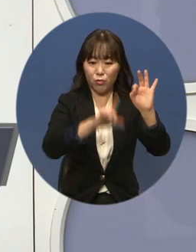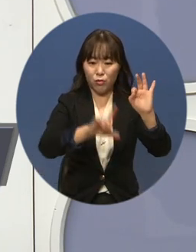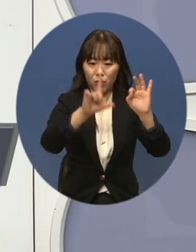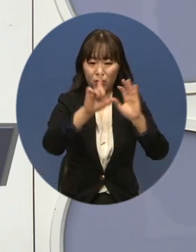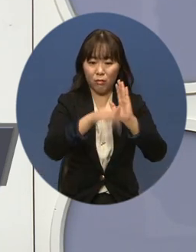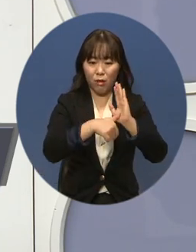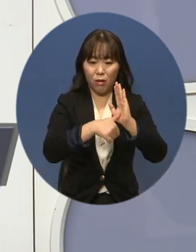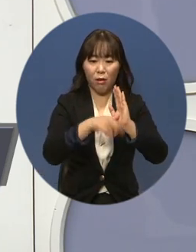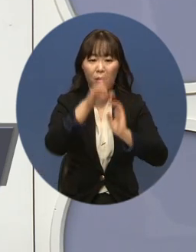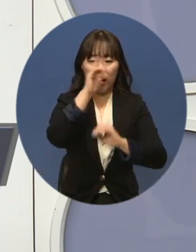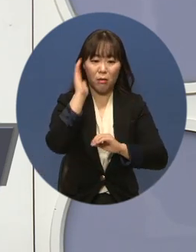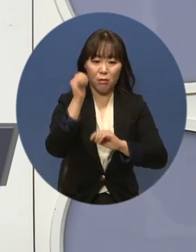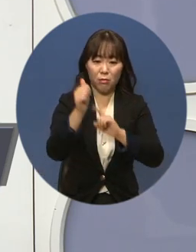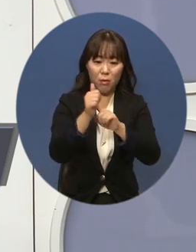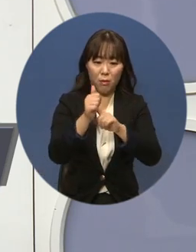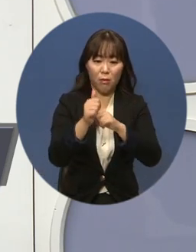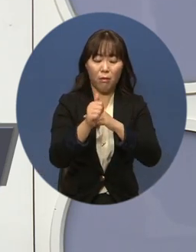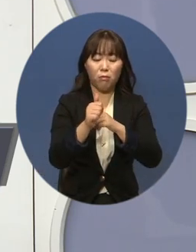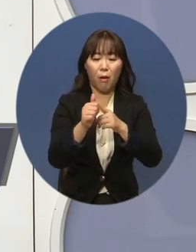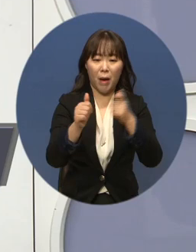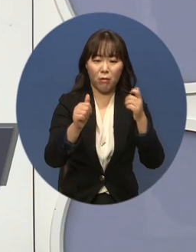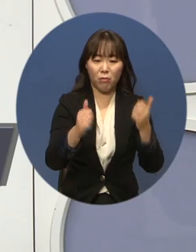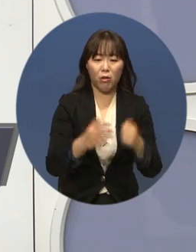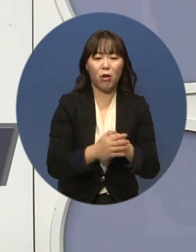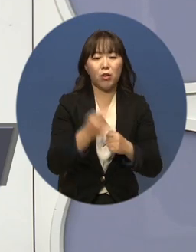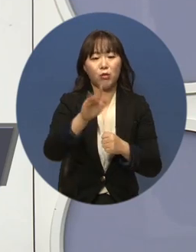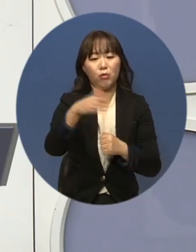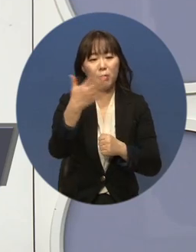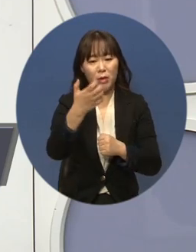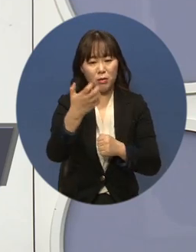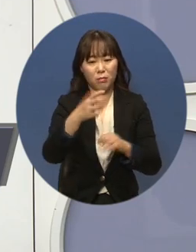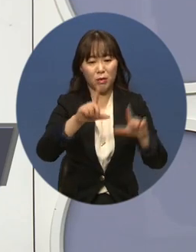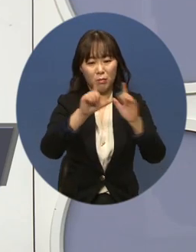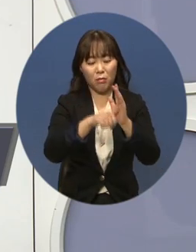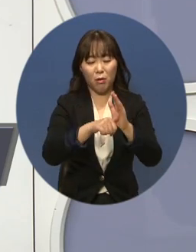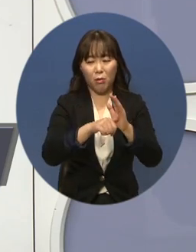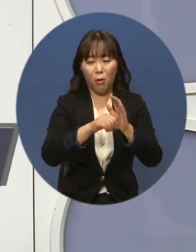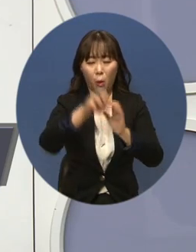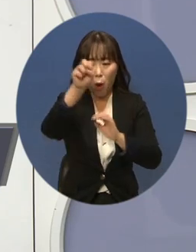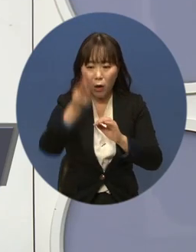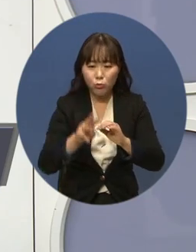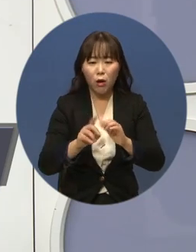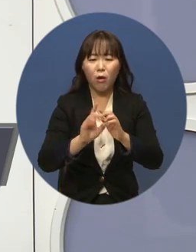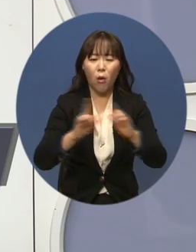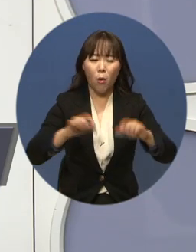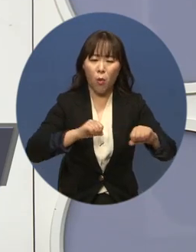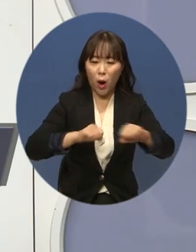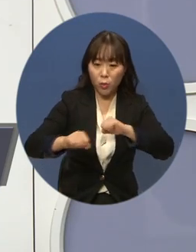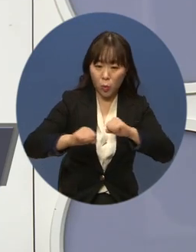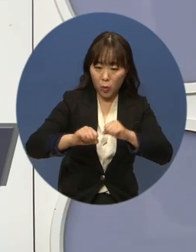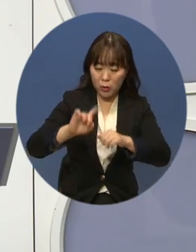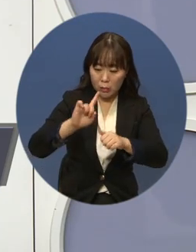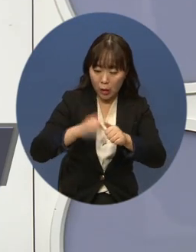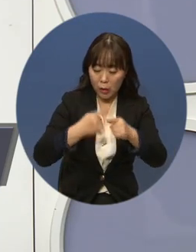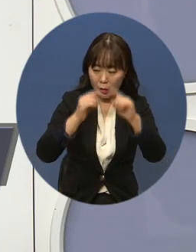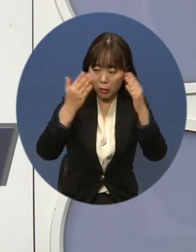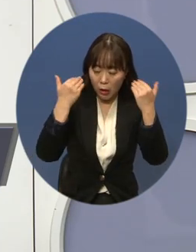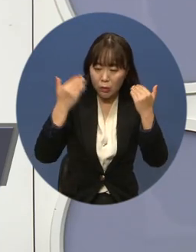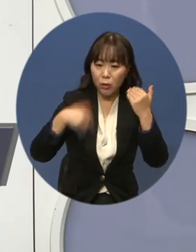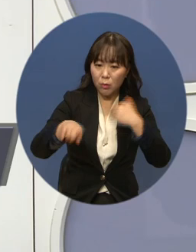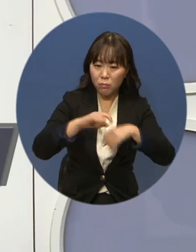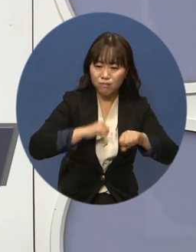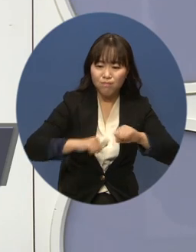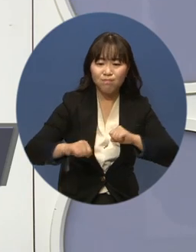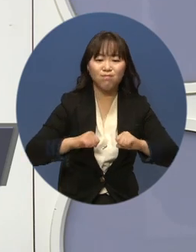하고 80년 그 소용돌이 광주항쟁이 그렇죠. 일어나고 이렇기 때문에 그런 활동들을 자연히 대학생들 하게